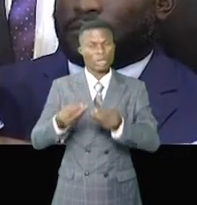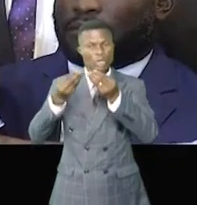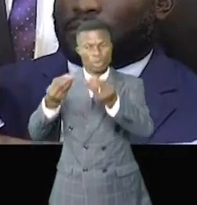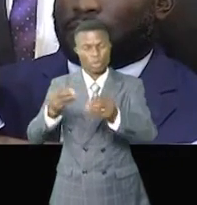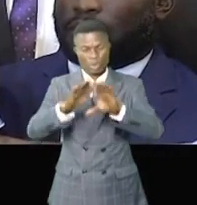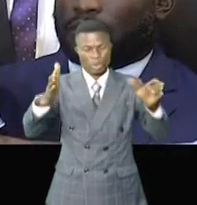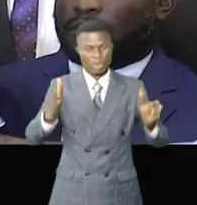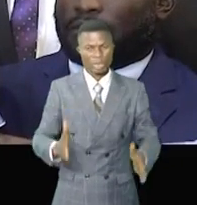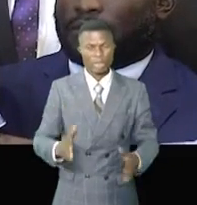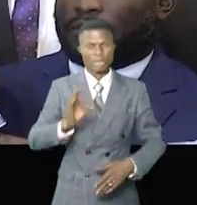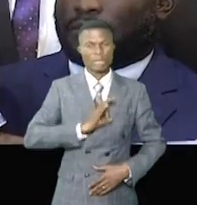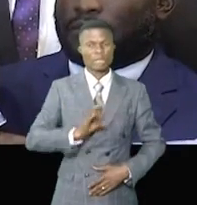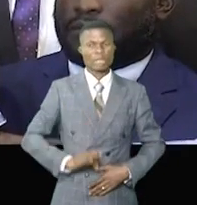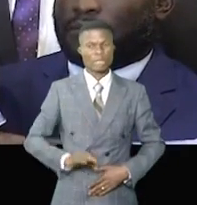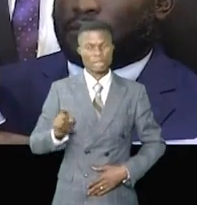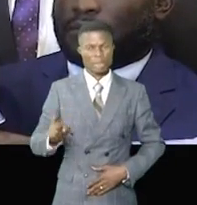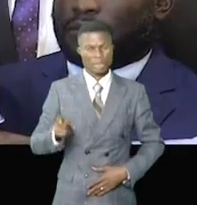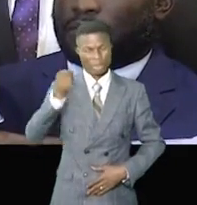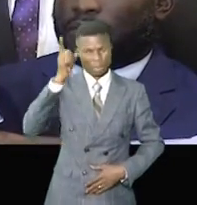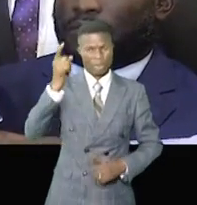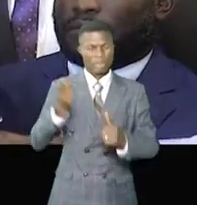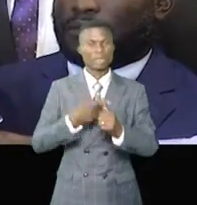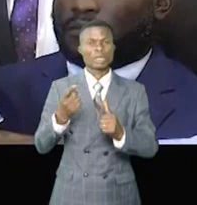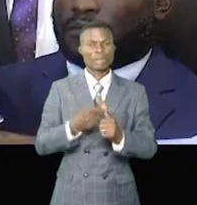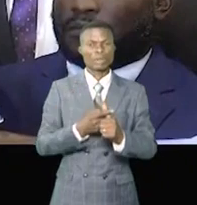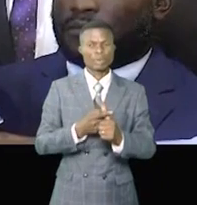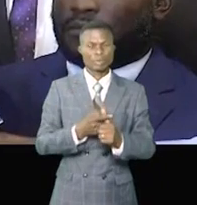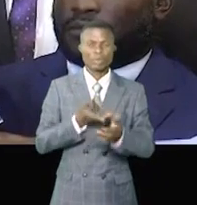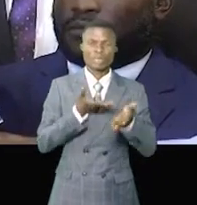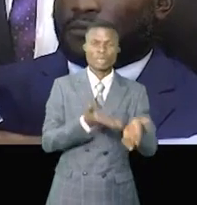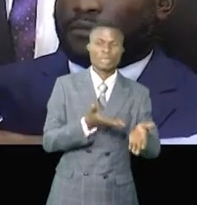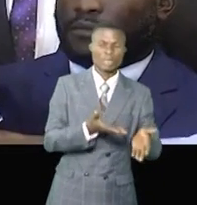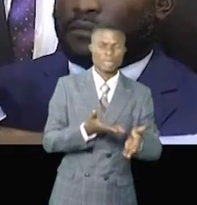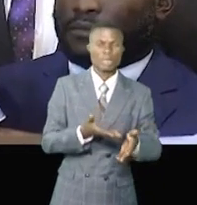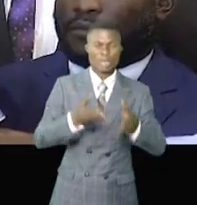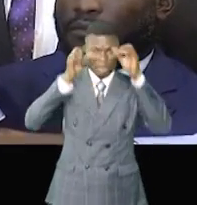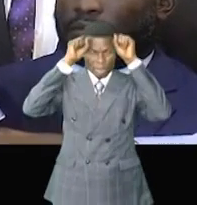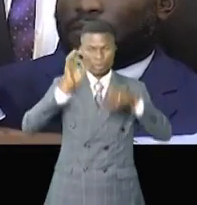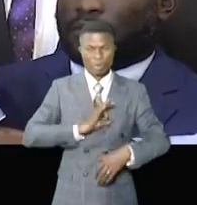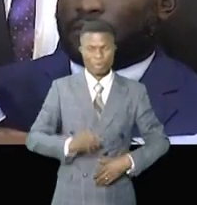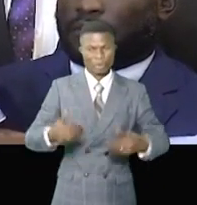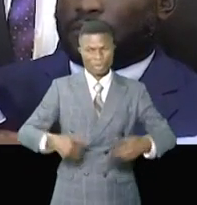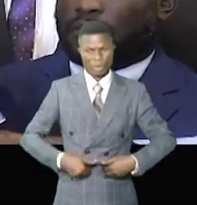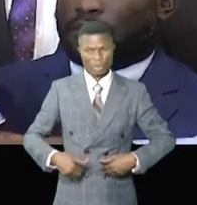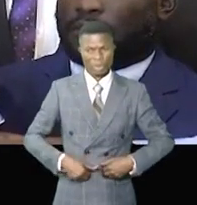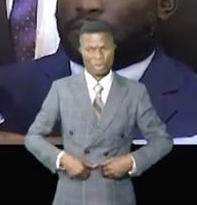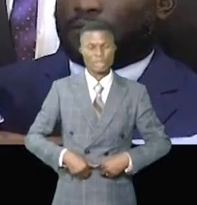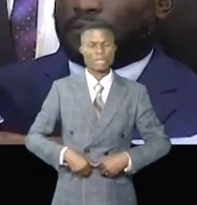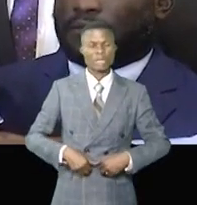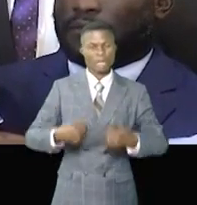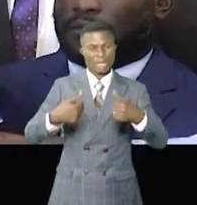sur les panels, premièrement d'abord, qui accompagnent les chefs de l'État. La jeunesse ne devait pas aussi